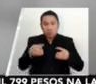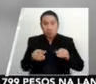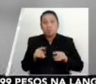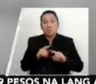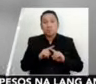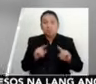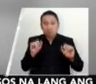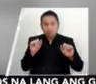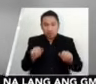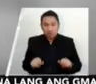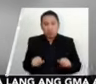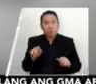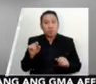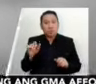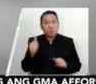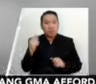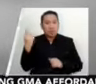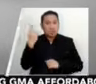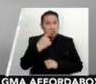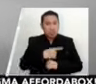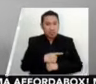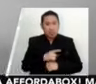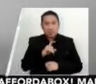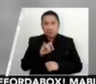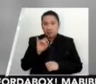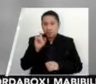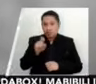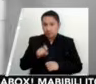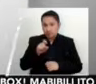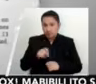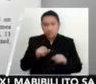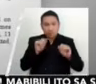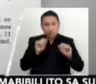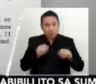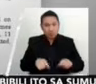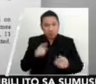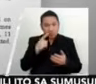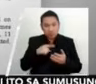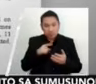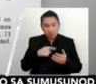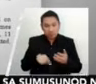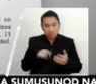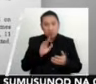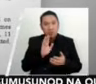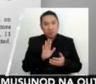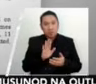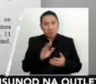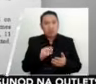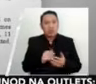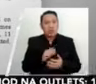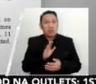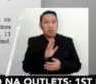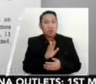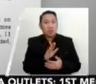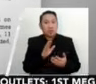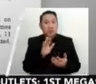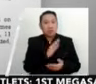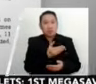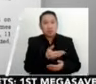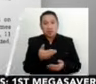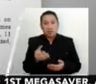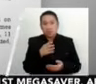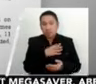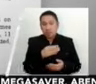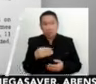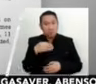hanggang 10 kung kinakailangan. Pwede rin buklatin ng Anti-Money Laundering Council Authority ang kanyang mga ari-arian at bank deposit